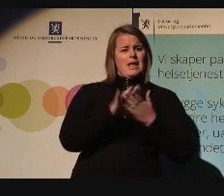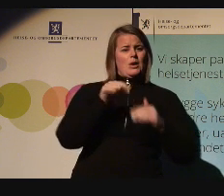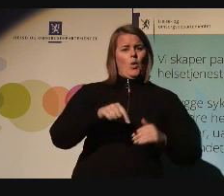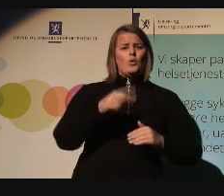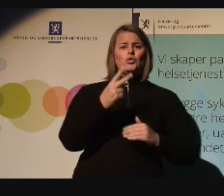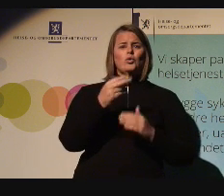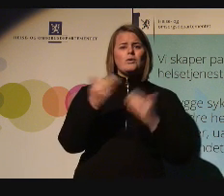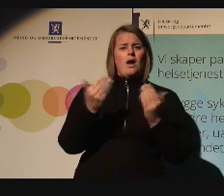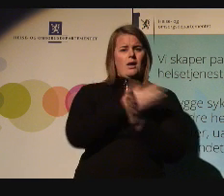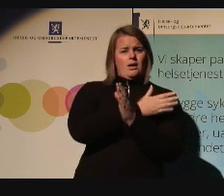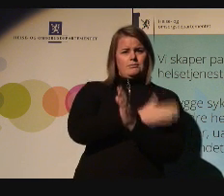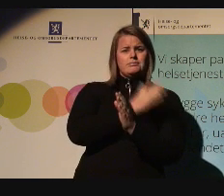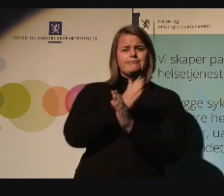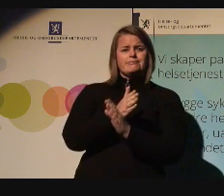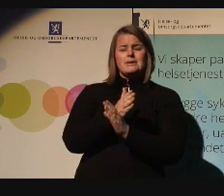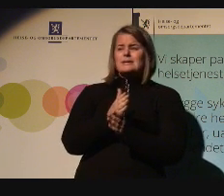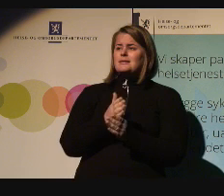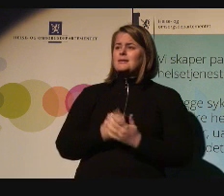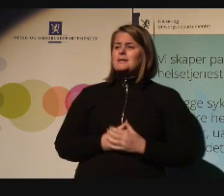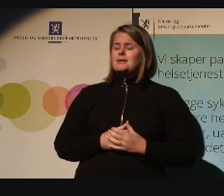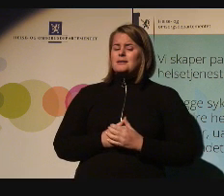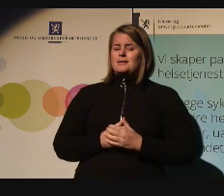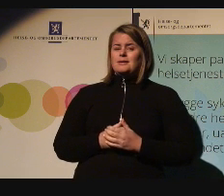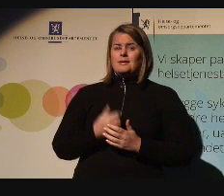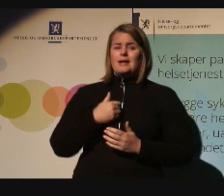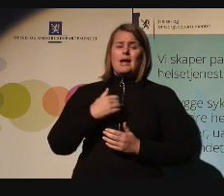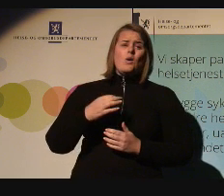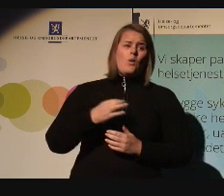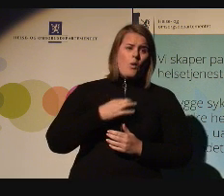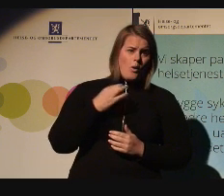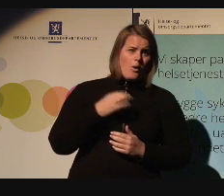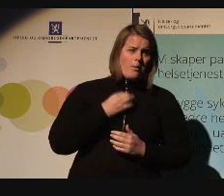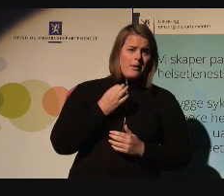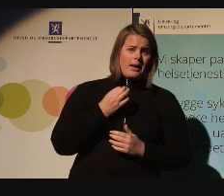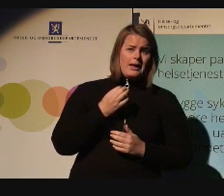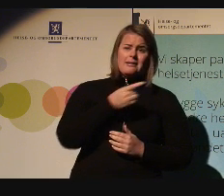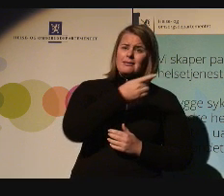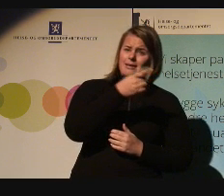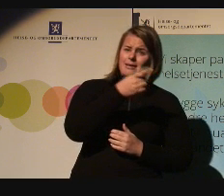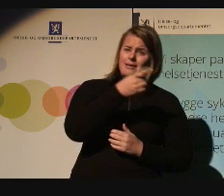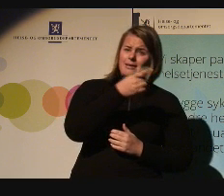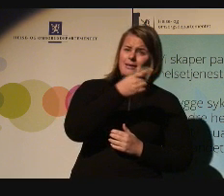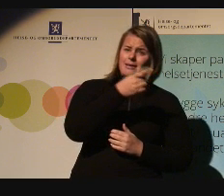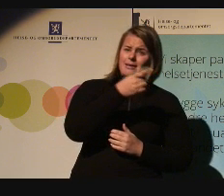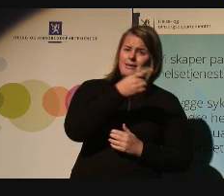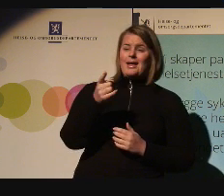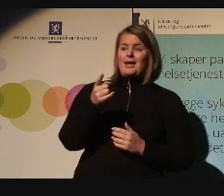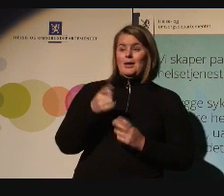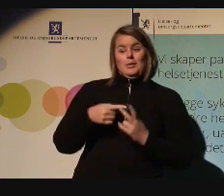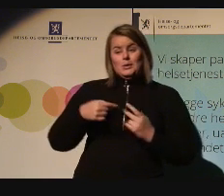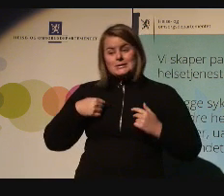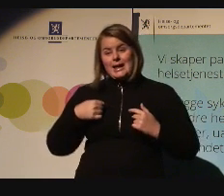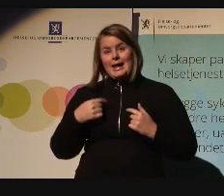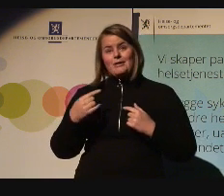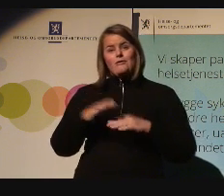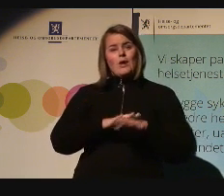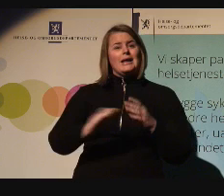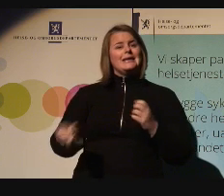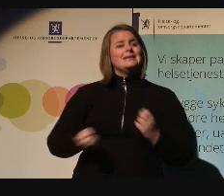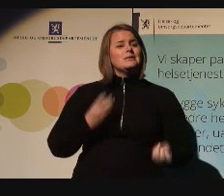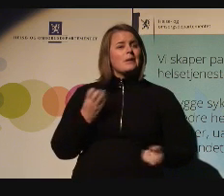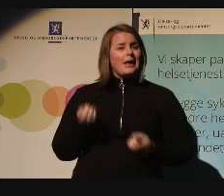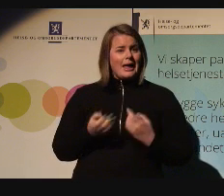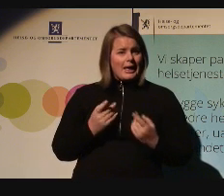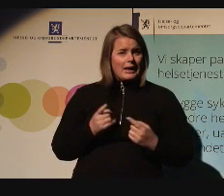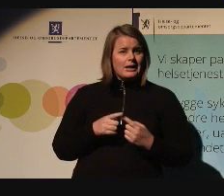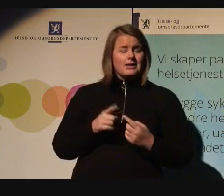dagene sammen med oss her. Jeg håper at dere på like linje med meg både har blitt inspirert,